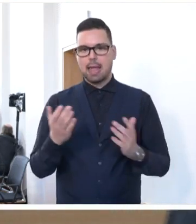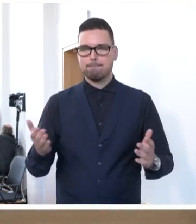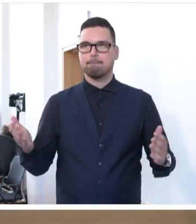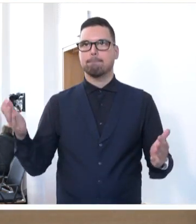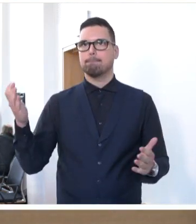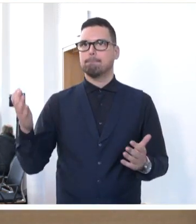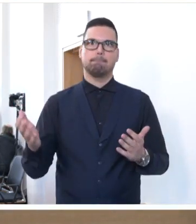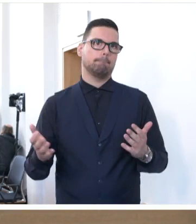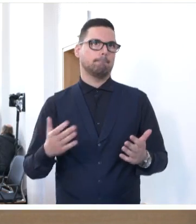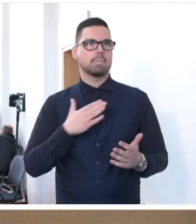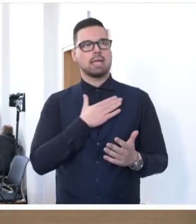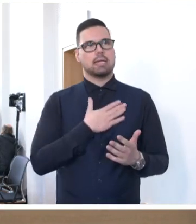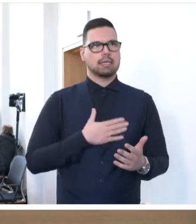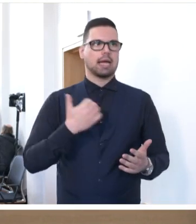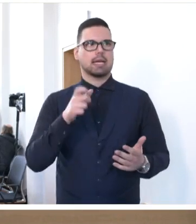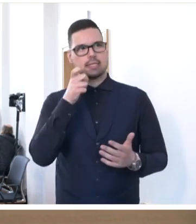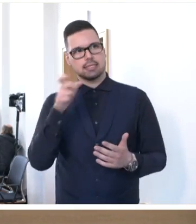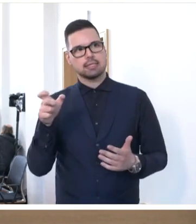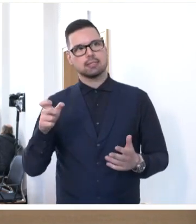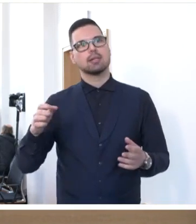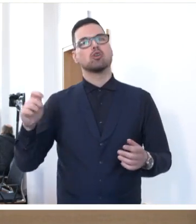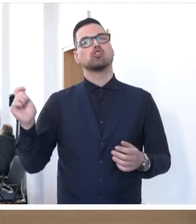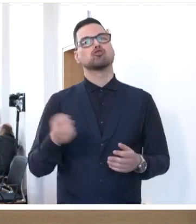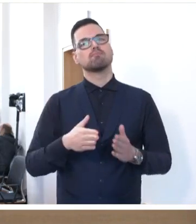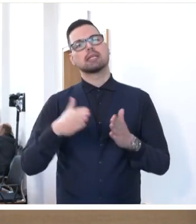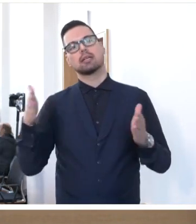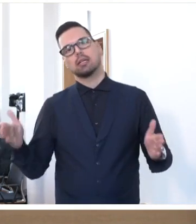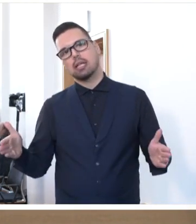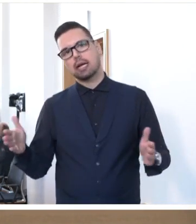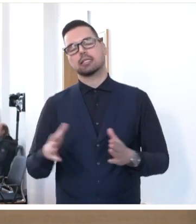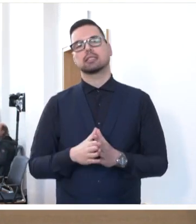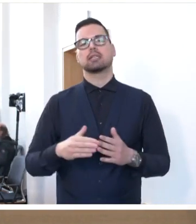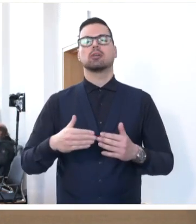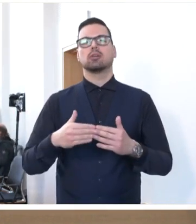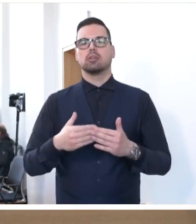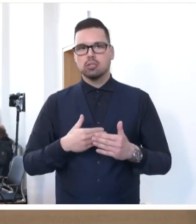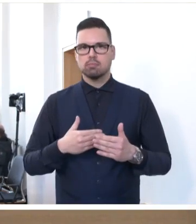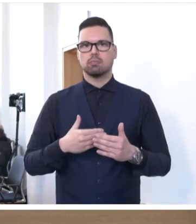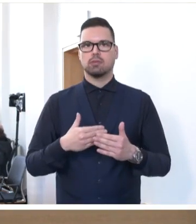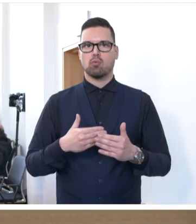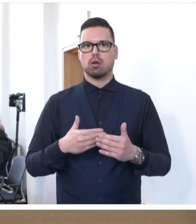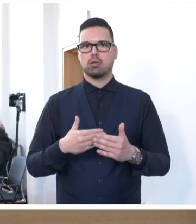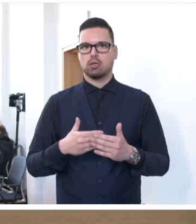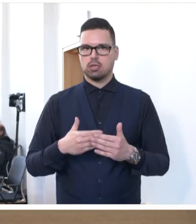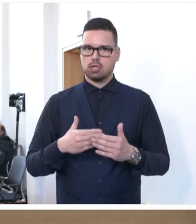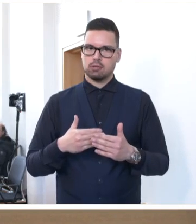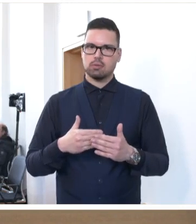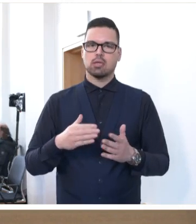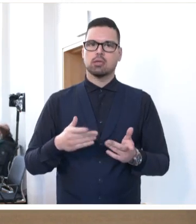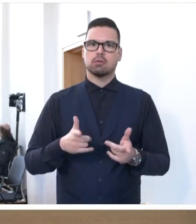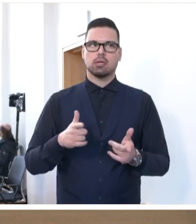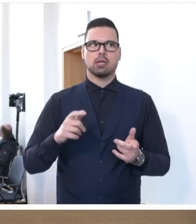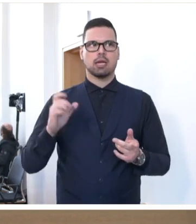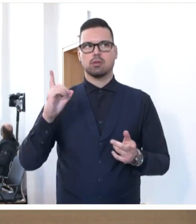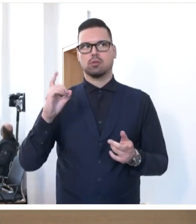Ich würde gern vielleicht einen Satz zur Kollegin Schmidt-Lang sagen, bevor zur AfD äußere ich mich nicht, aber zur Kollegin Schmidt-Lang.